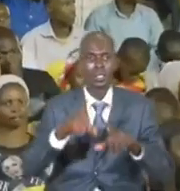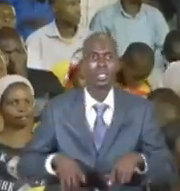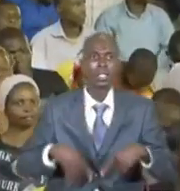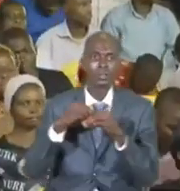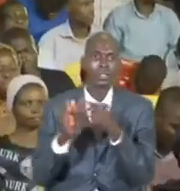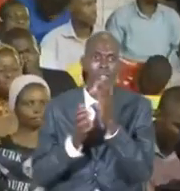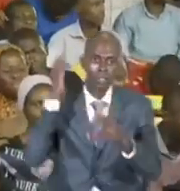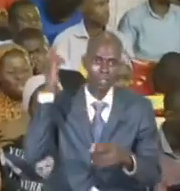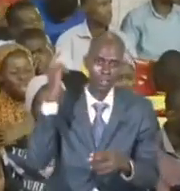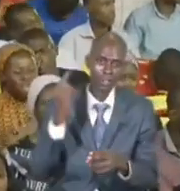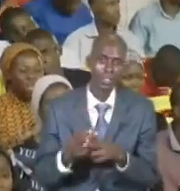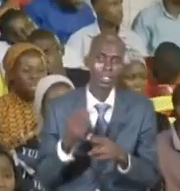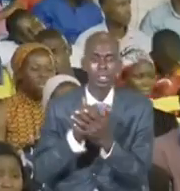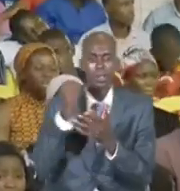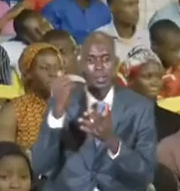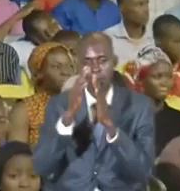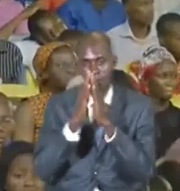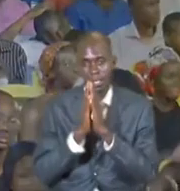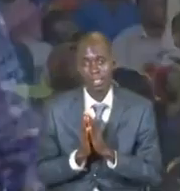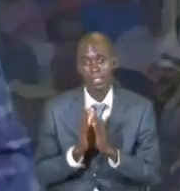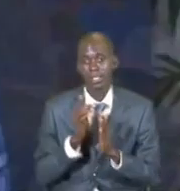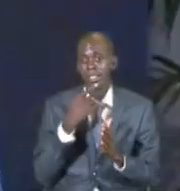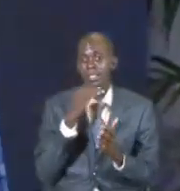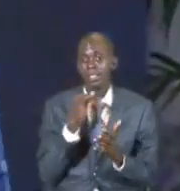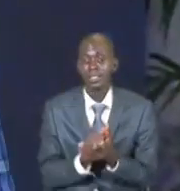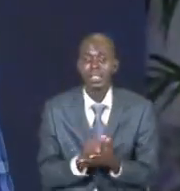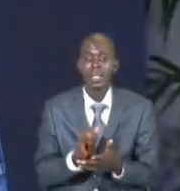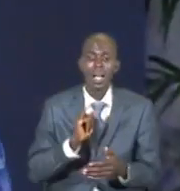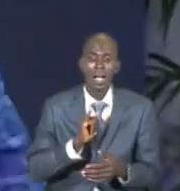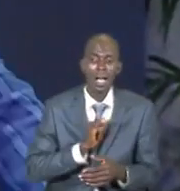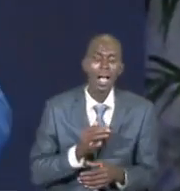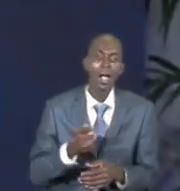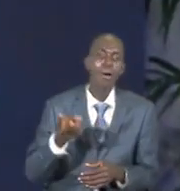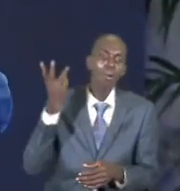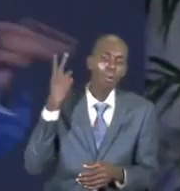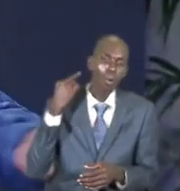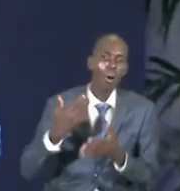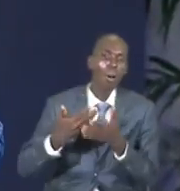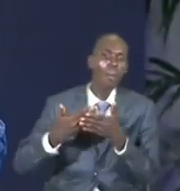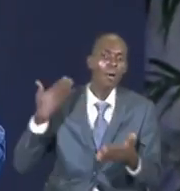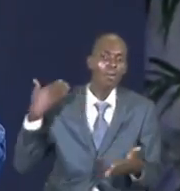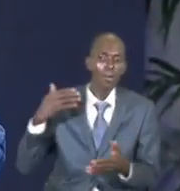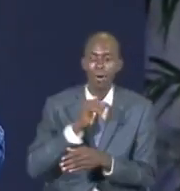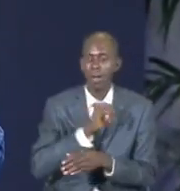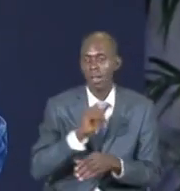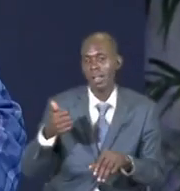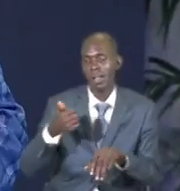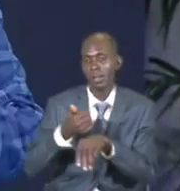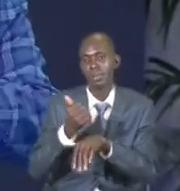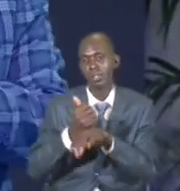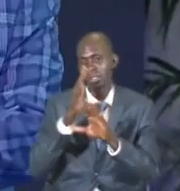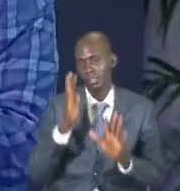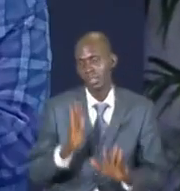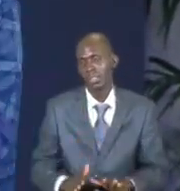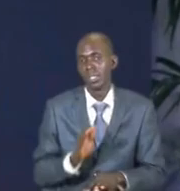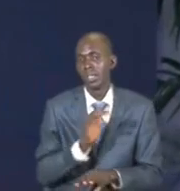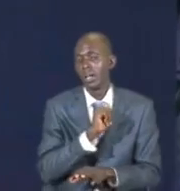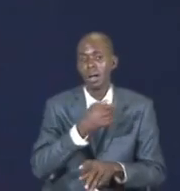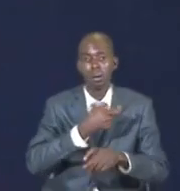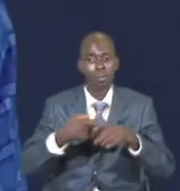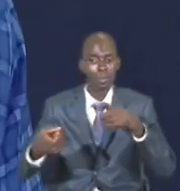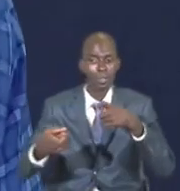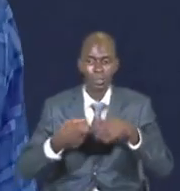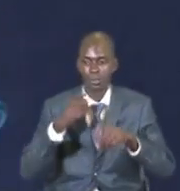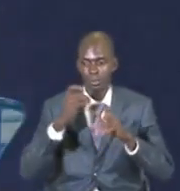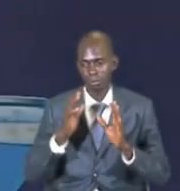sị, abụ m n'ezie onye nkwulu, onye nsogbu. O nwee mgbe